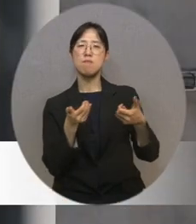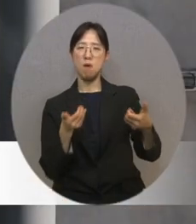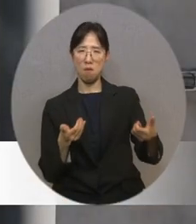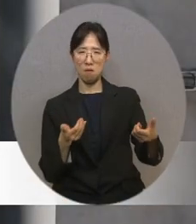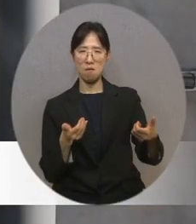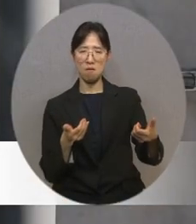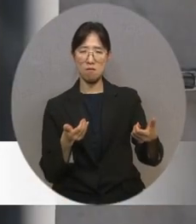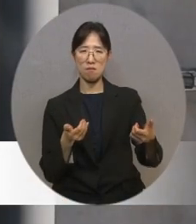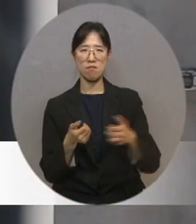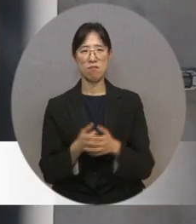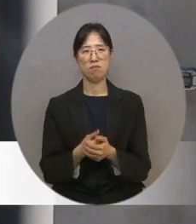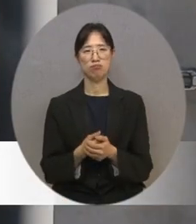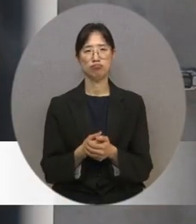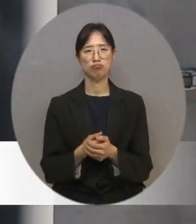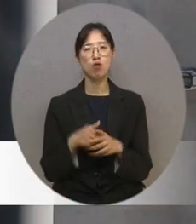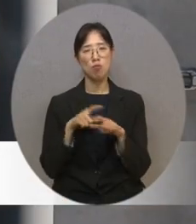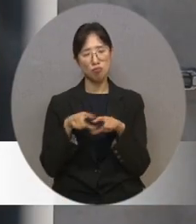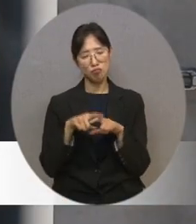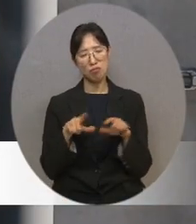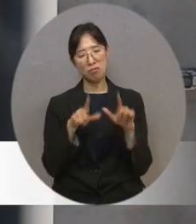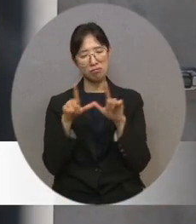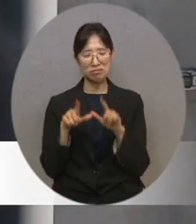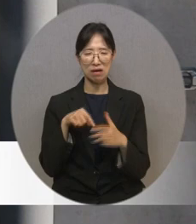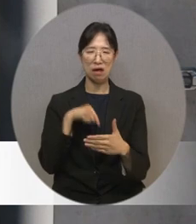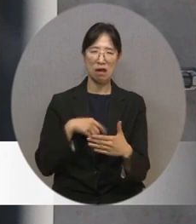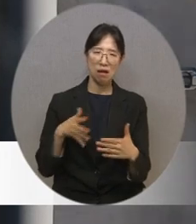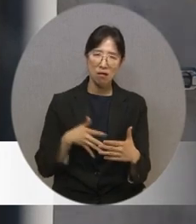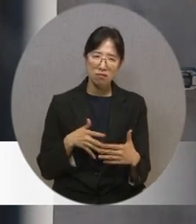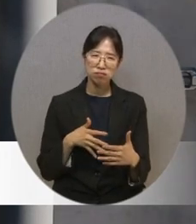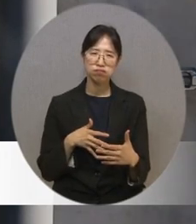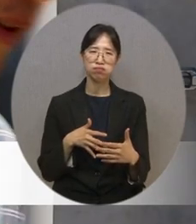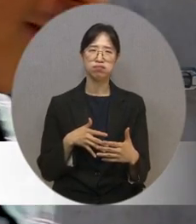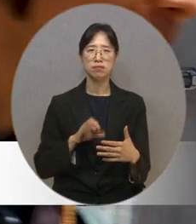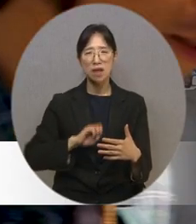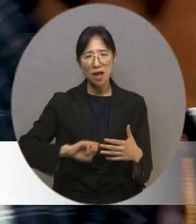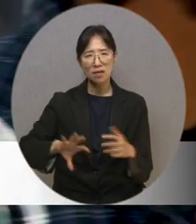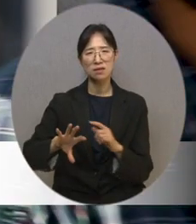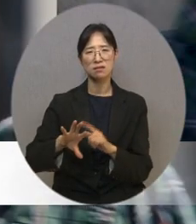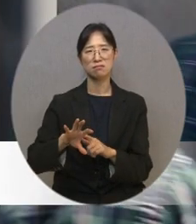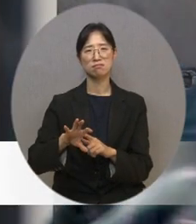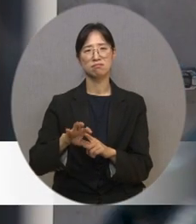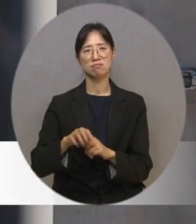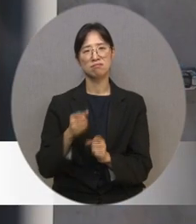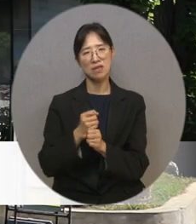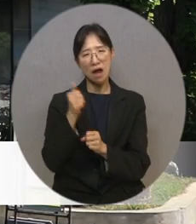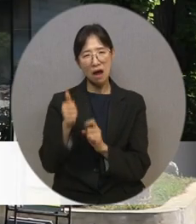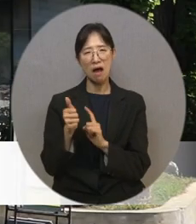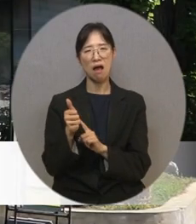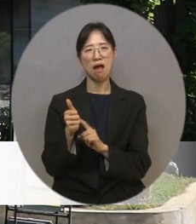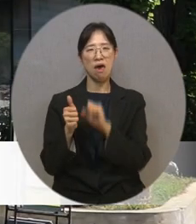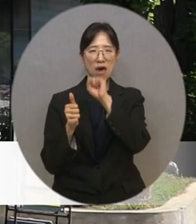되고 일상 속 허무함과 상실은 작가에게 영향을 끼쳤는데요.